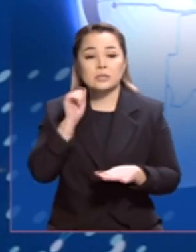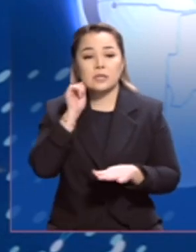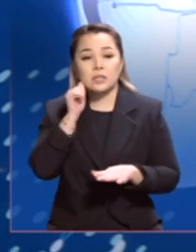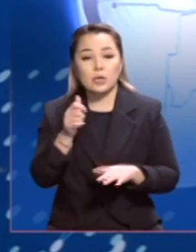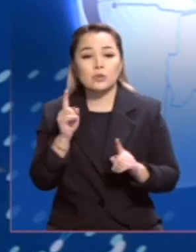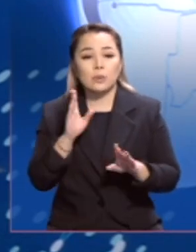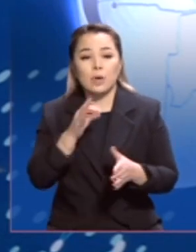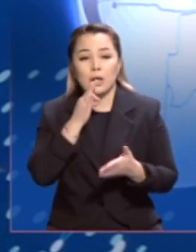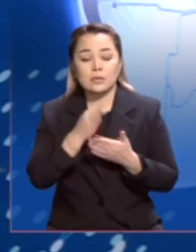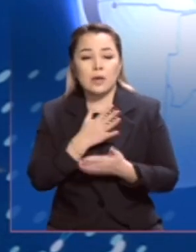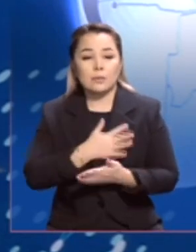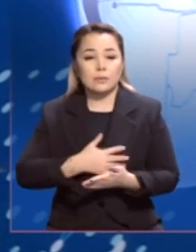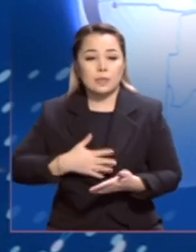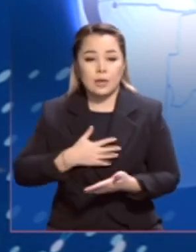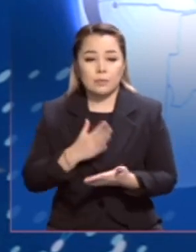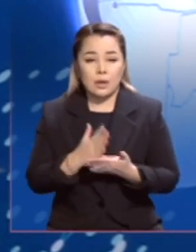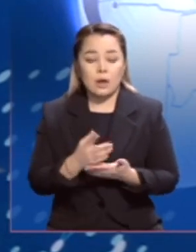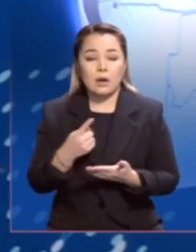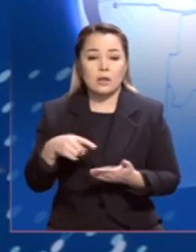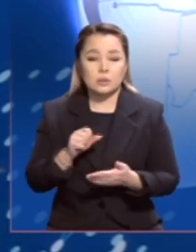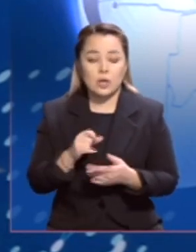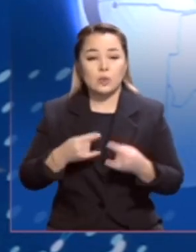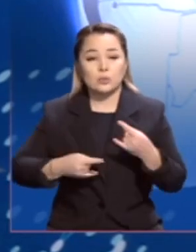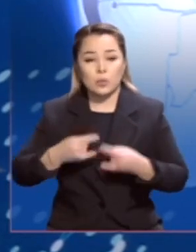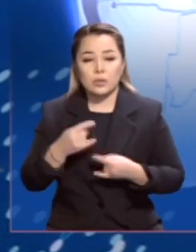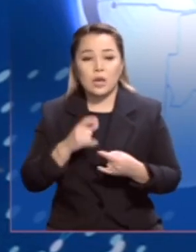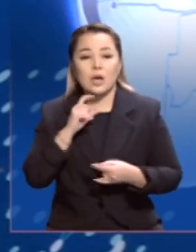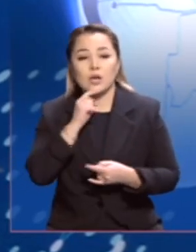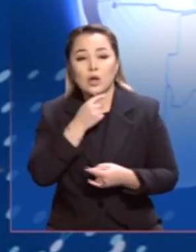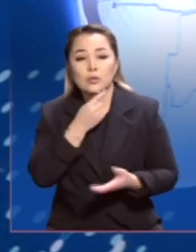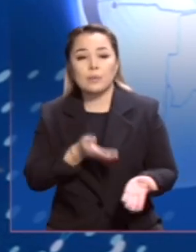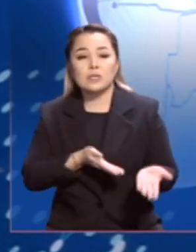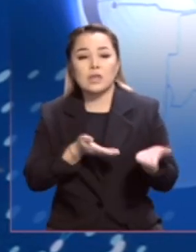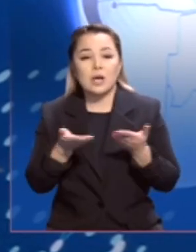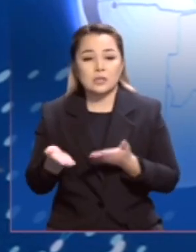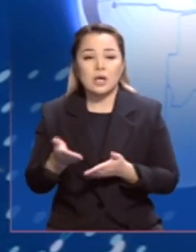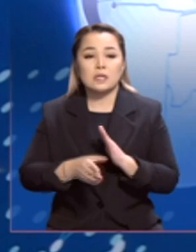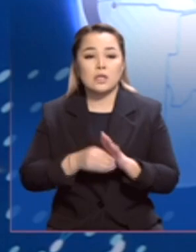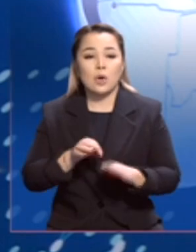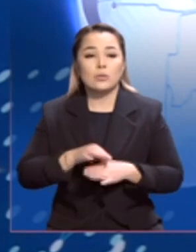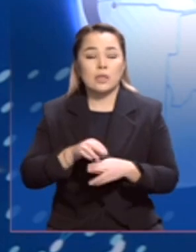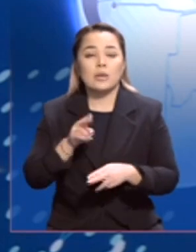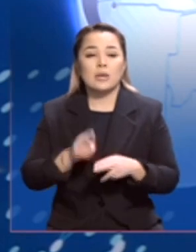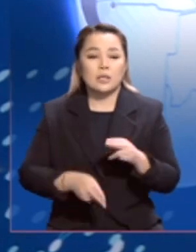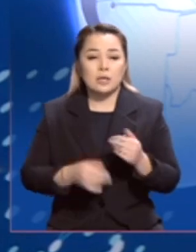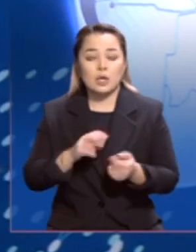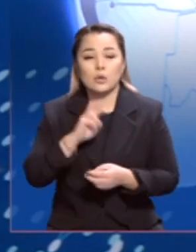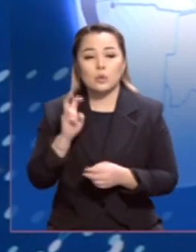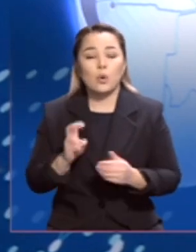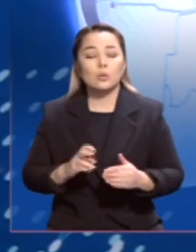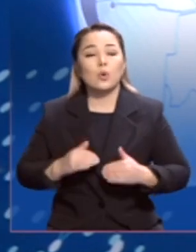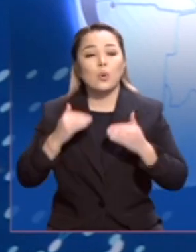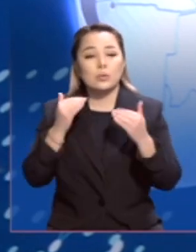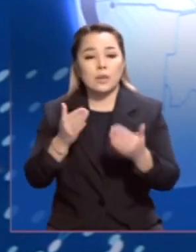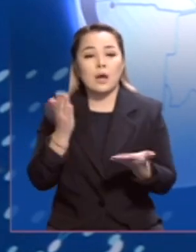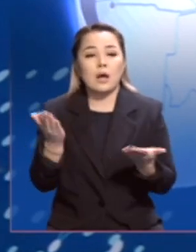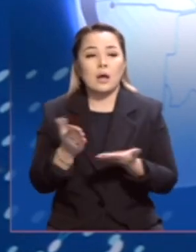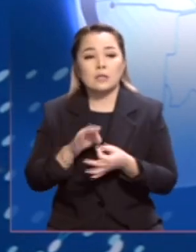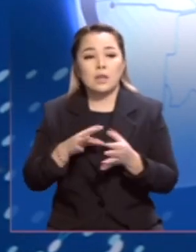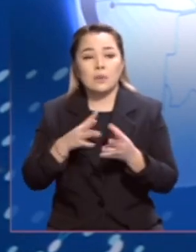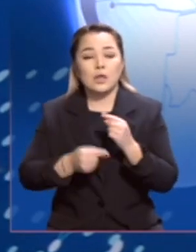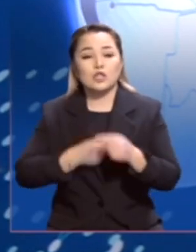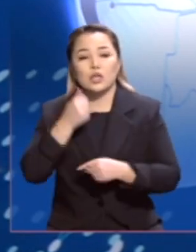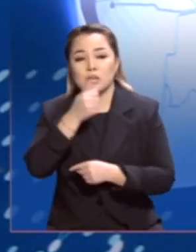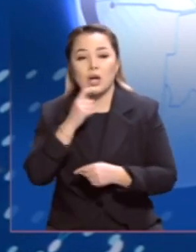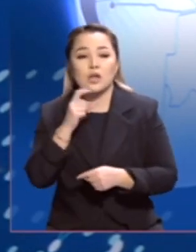ертең не болатын алаңдатады. Апта студиясына экономисті шақырып, сайлаудан кейін доллар өседі деген болжамның қаншалықты рас екенін, келер